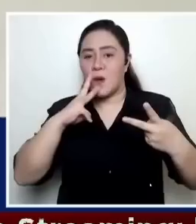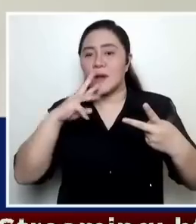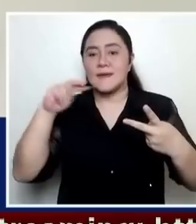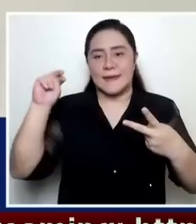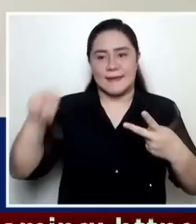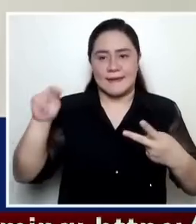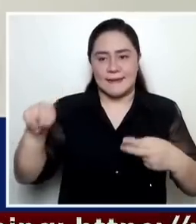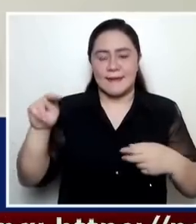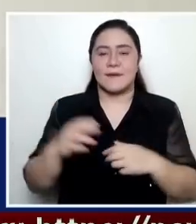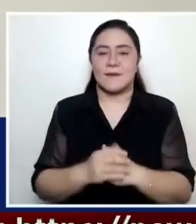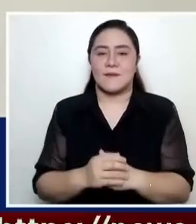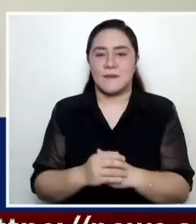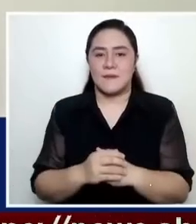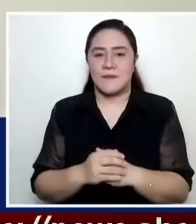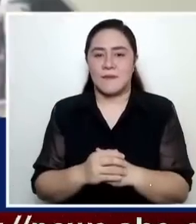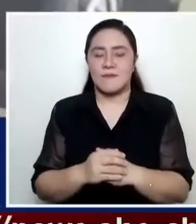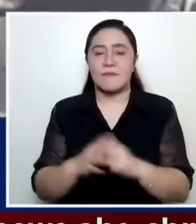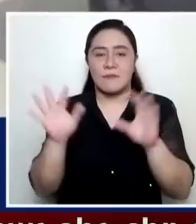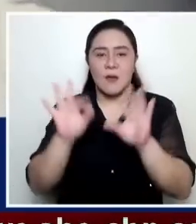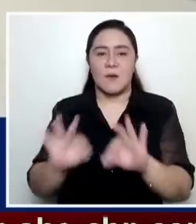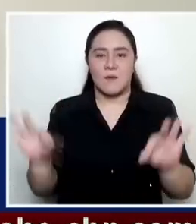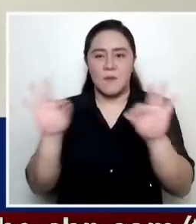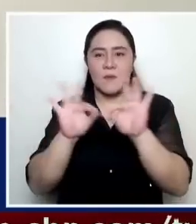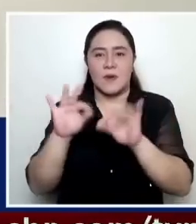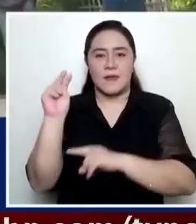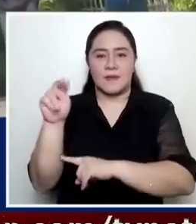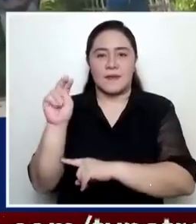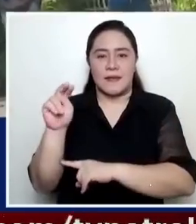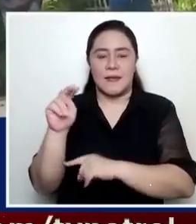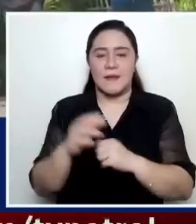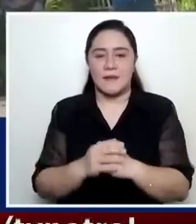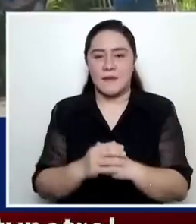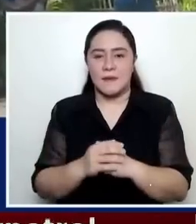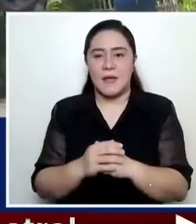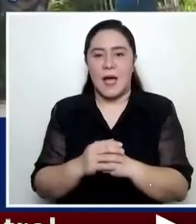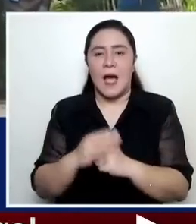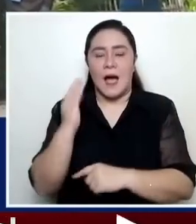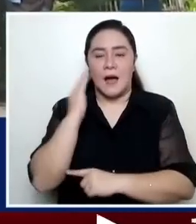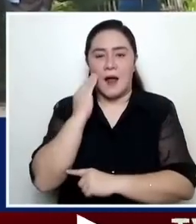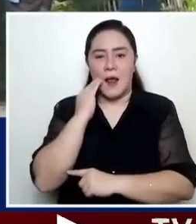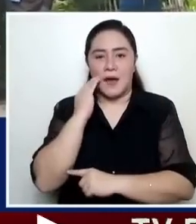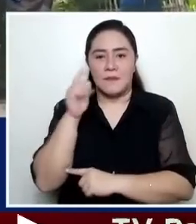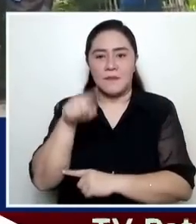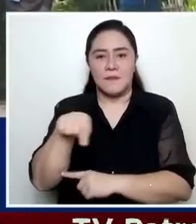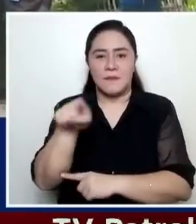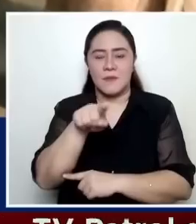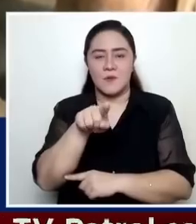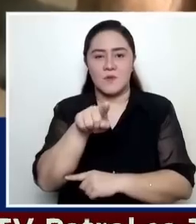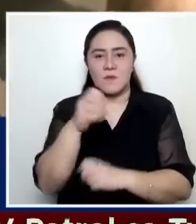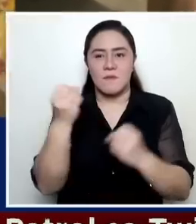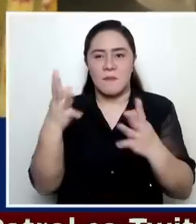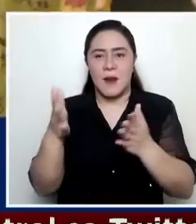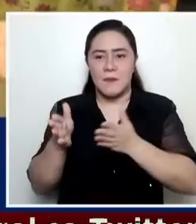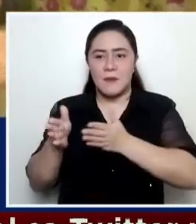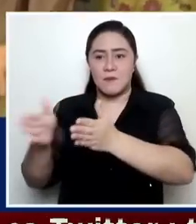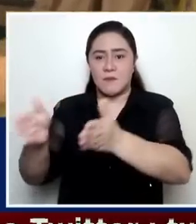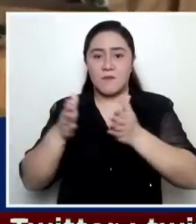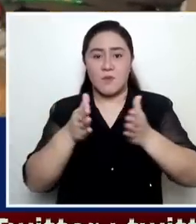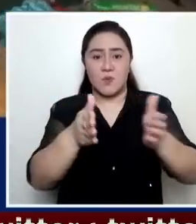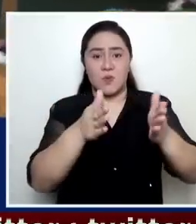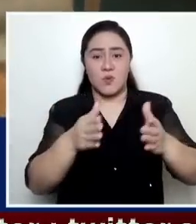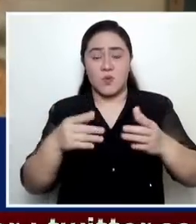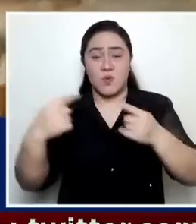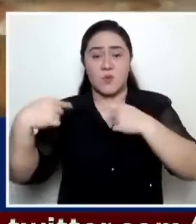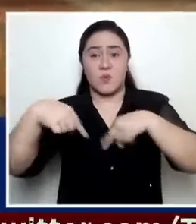kasi, napaka-importante noon. Lalong-lalo na, marami pa rin ata yung mga kalsada na patungo dyan sa Abra na hindi